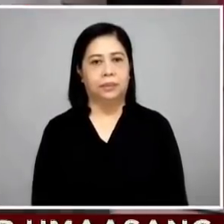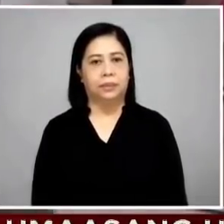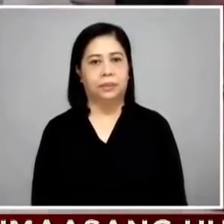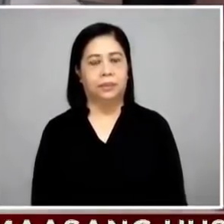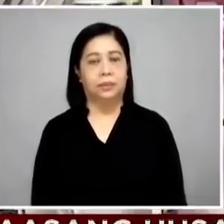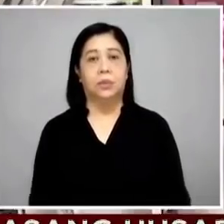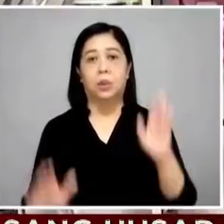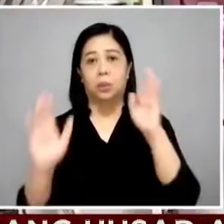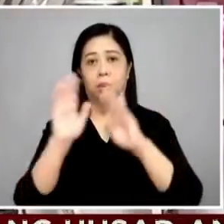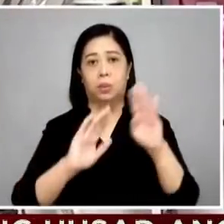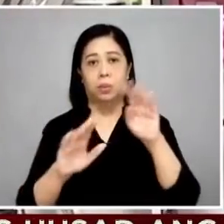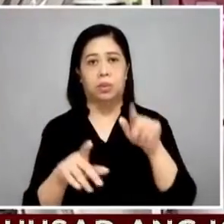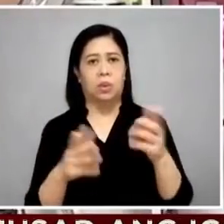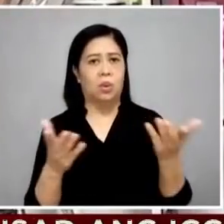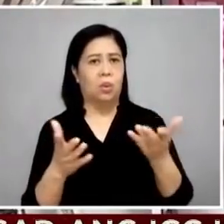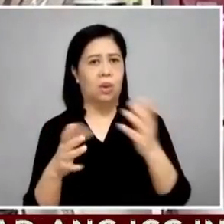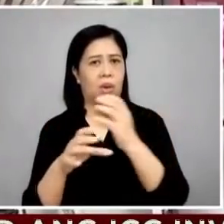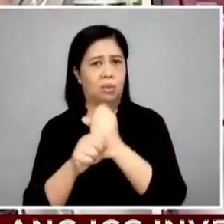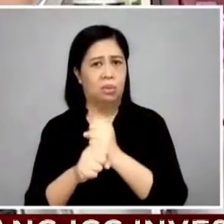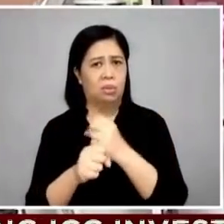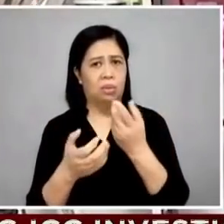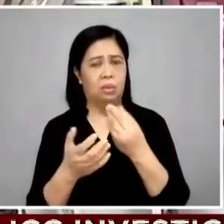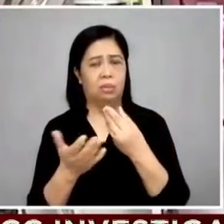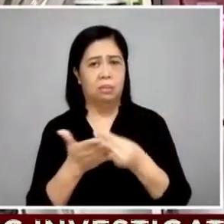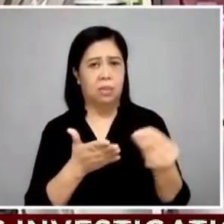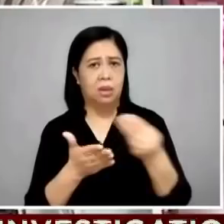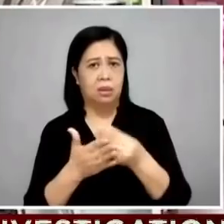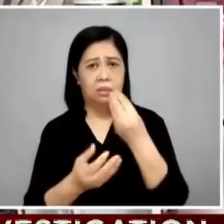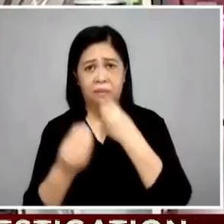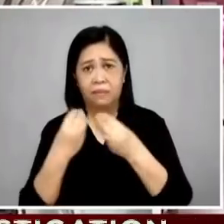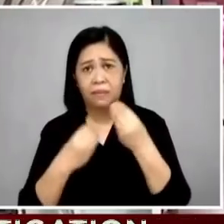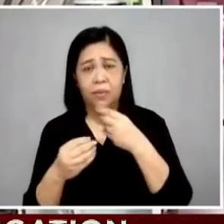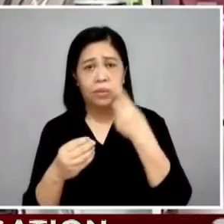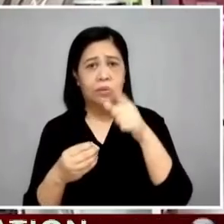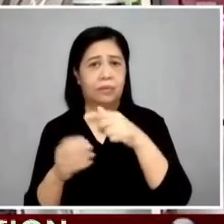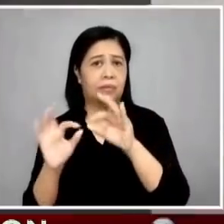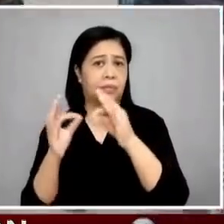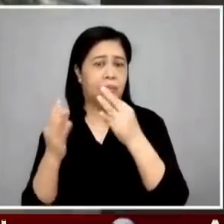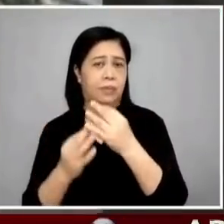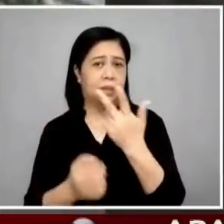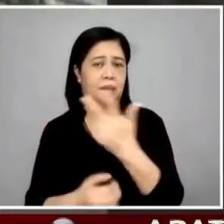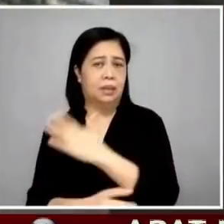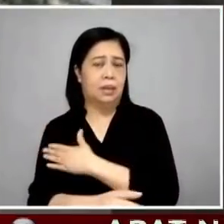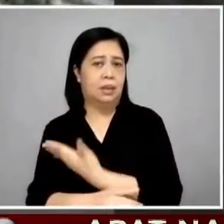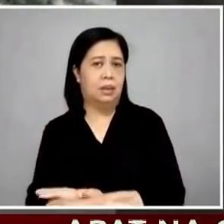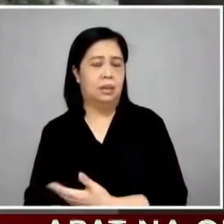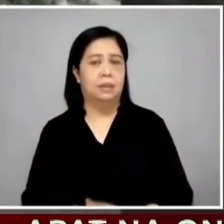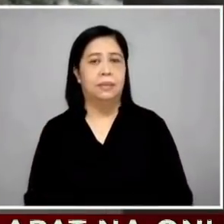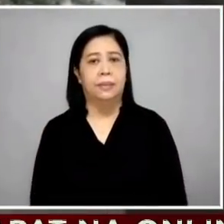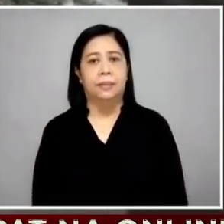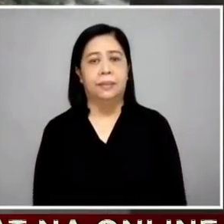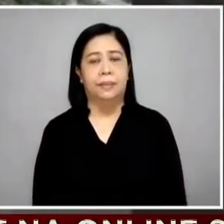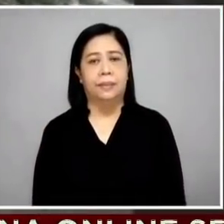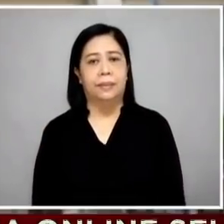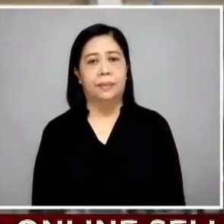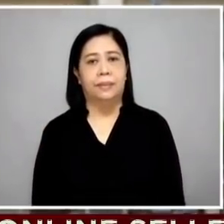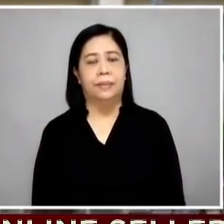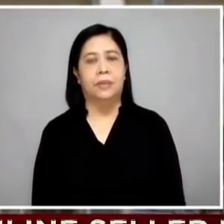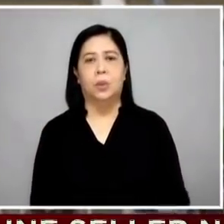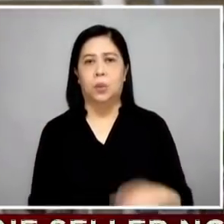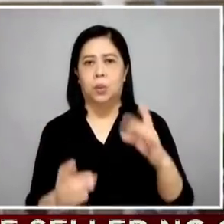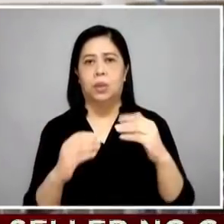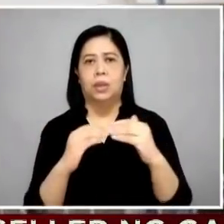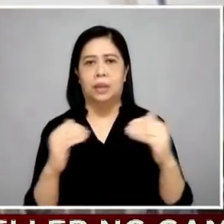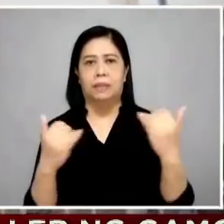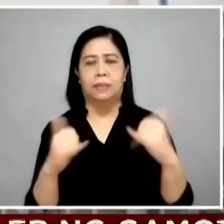Problemado siya kung saan kukuha ng pambili ng pagkain para sa kanyang tatlong anak. Nasa critical level pa rin